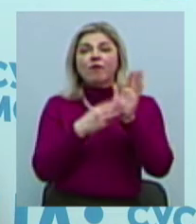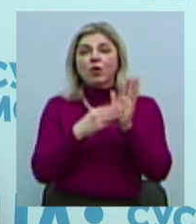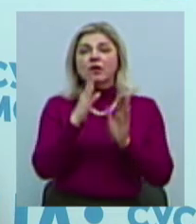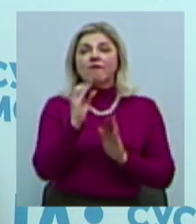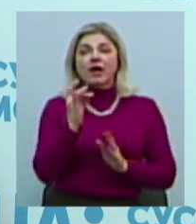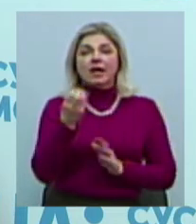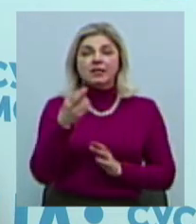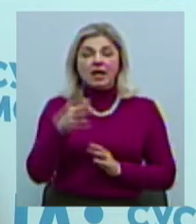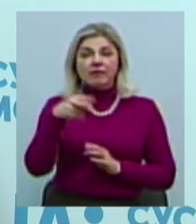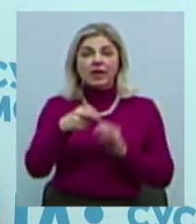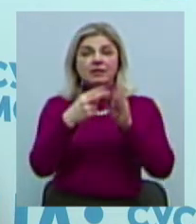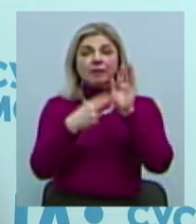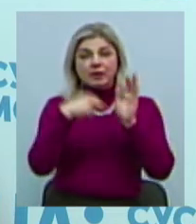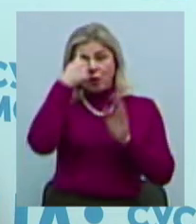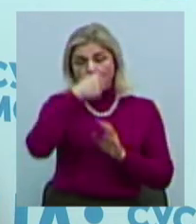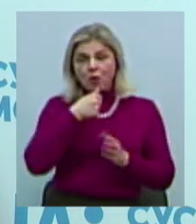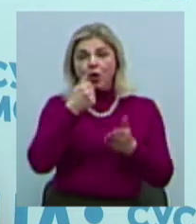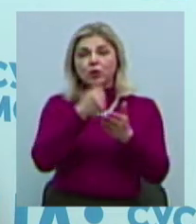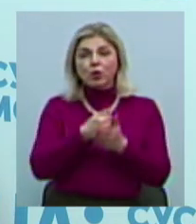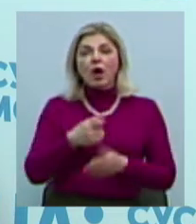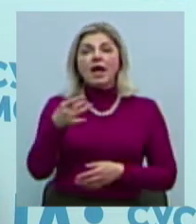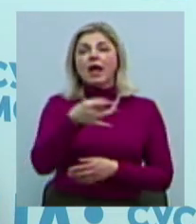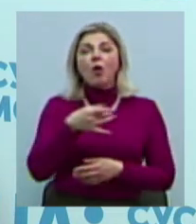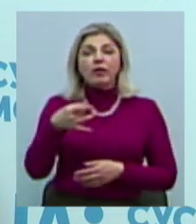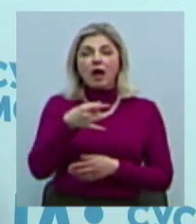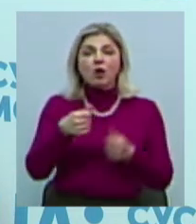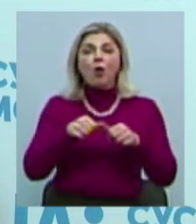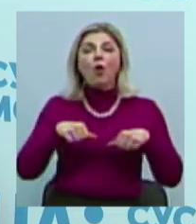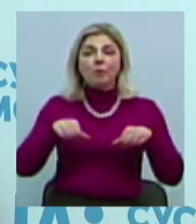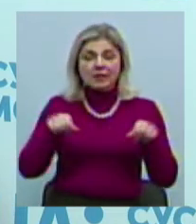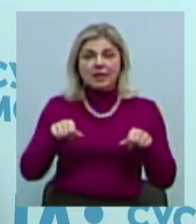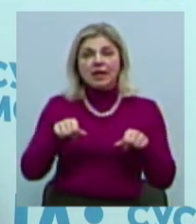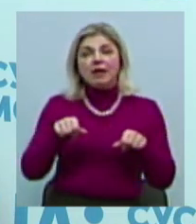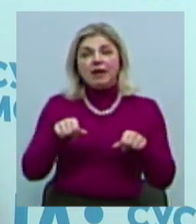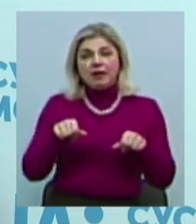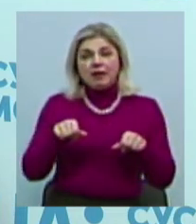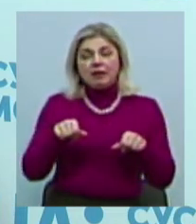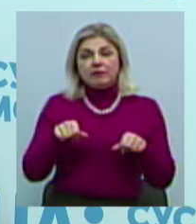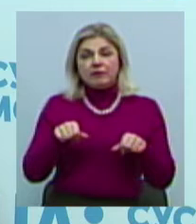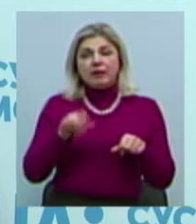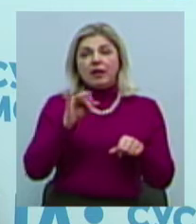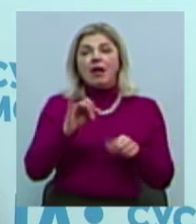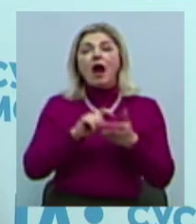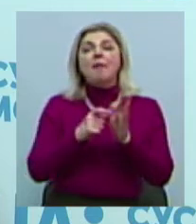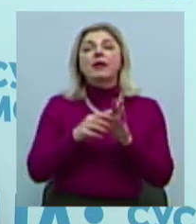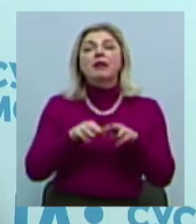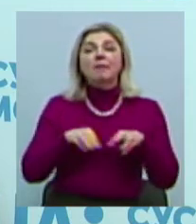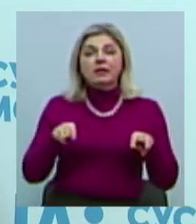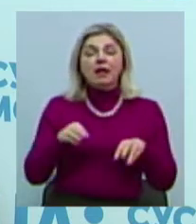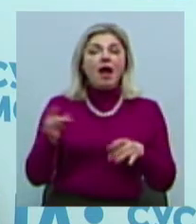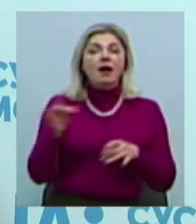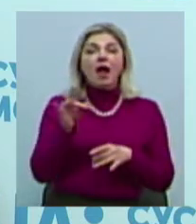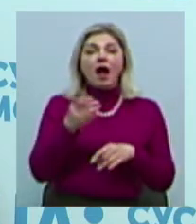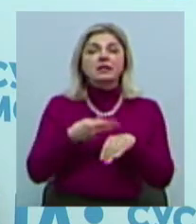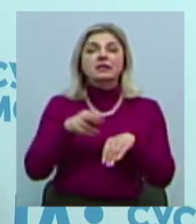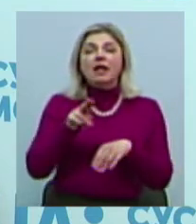вересня 2017 року до регіональної комісії з питань техногенної безпеки і надзвичайних ситуацій і до Кабінету міністрів, реакція від цих органів